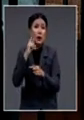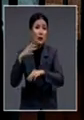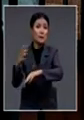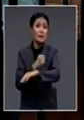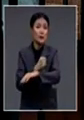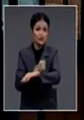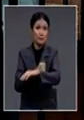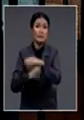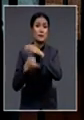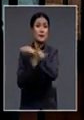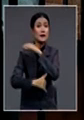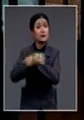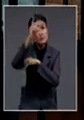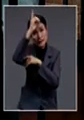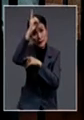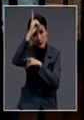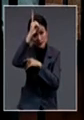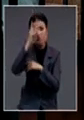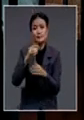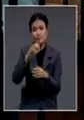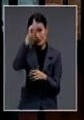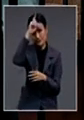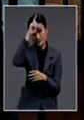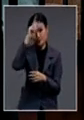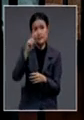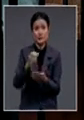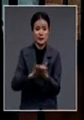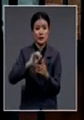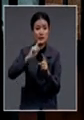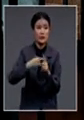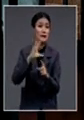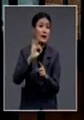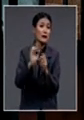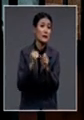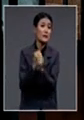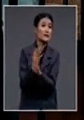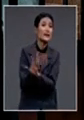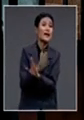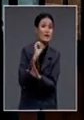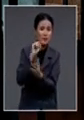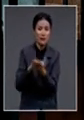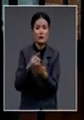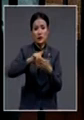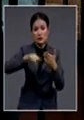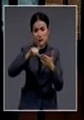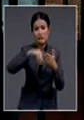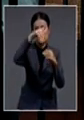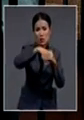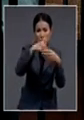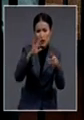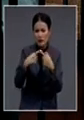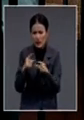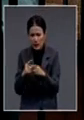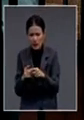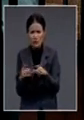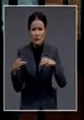มนีนะคะหลังจากที่อยู่ในภาวะชะงักงันน่ะตั้งแต่กันยายนปีที่แล้วเลือกตั้งทั่วไปเสร็จแล้วแต่ยังจัดตั้งพรรครัฐบาลไม่ได้เสียงยัง